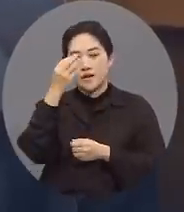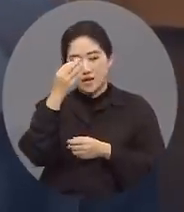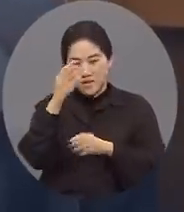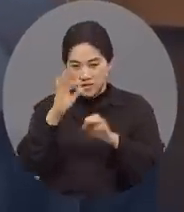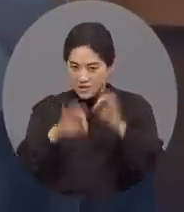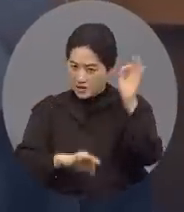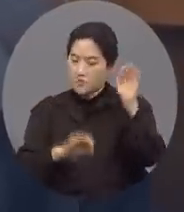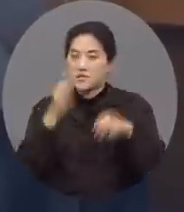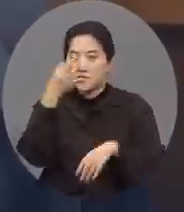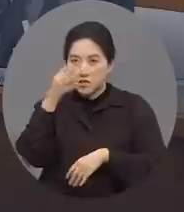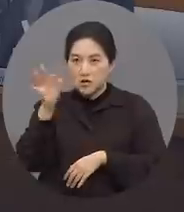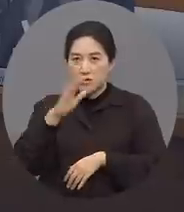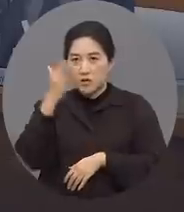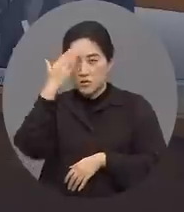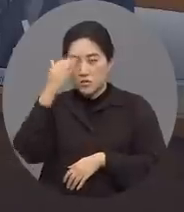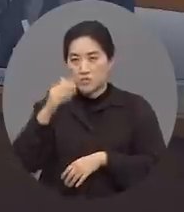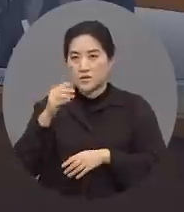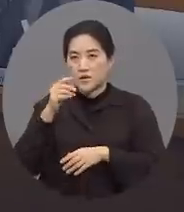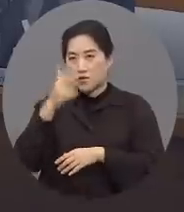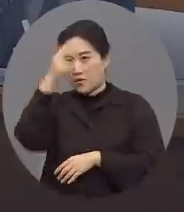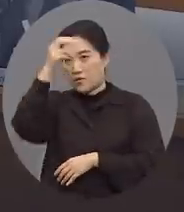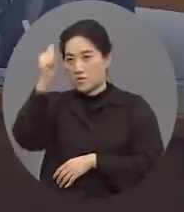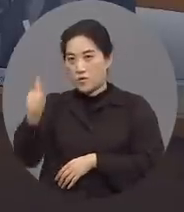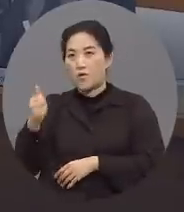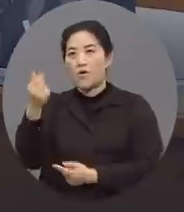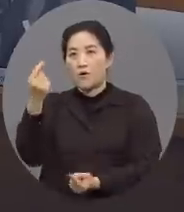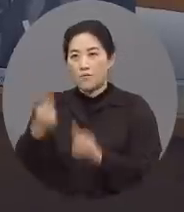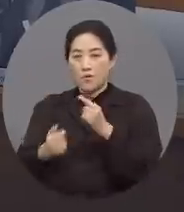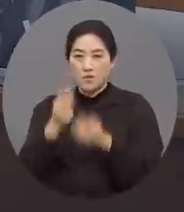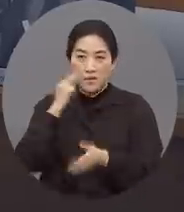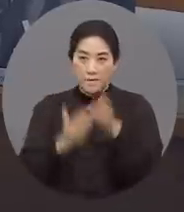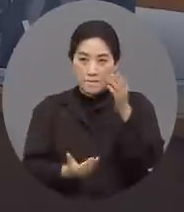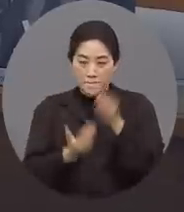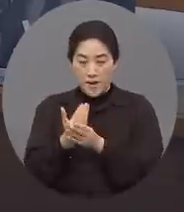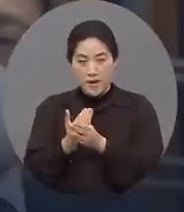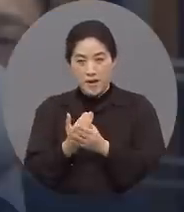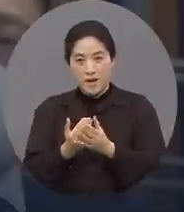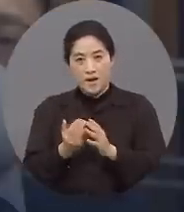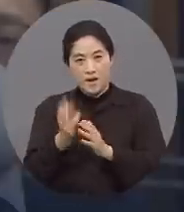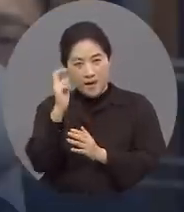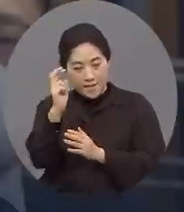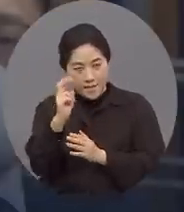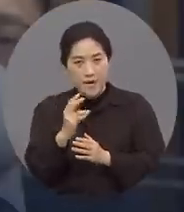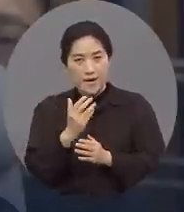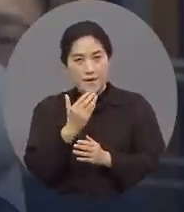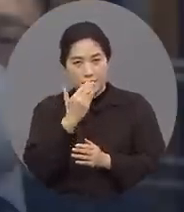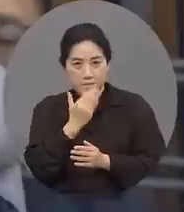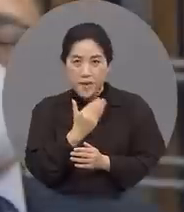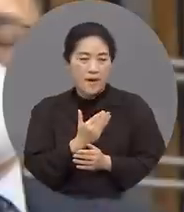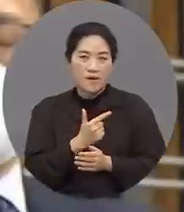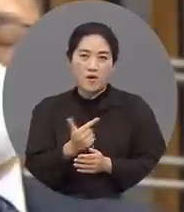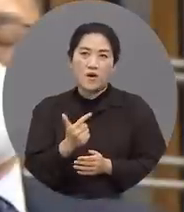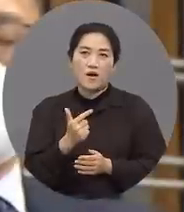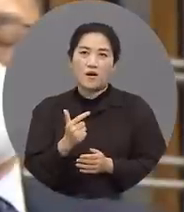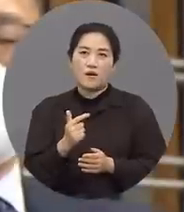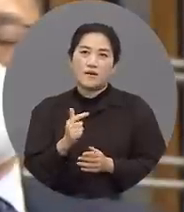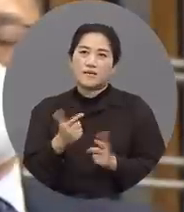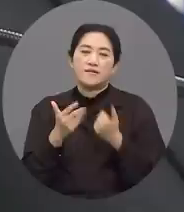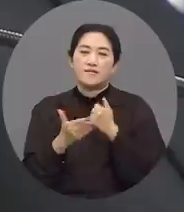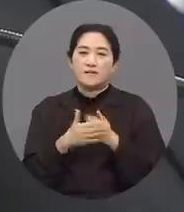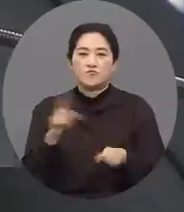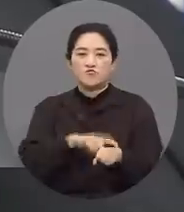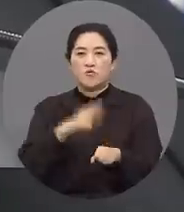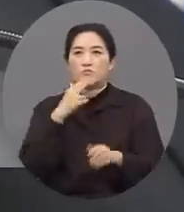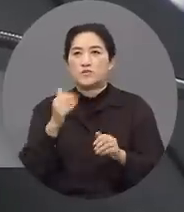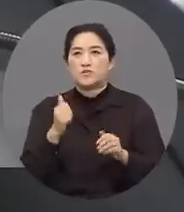인정되지만 용산서장보다 참사를 예견했을 가능성은 크지 않다며 불구속 수사하기로 했습니다.